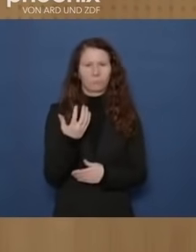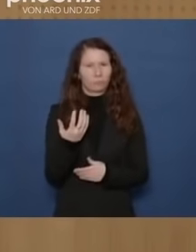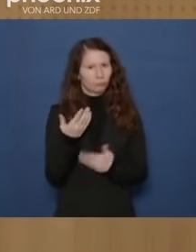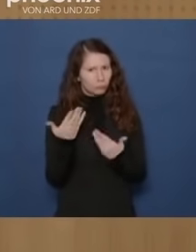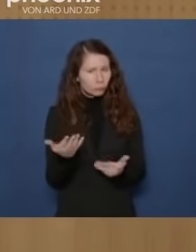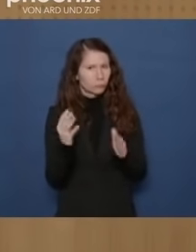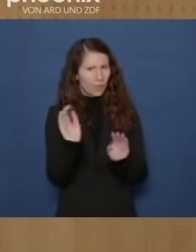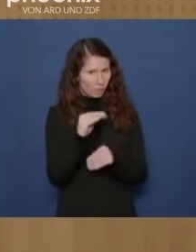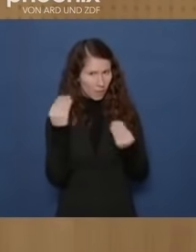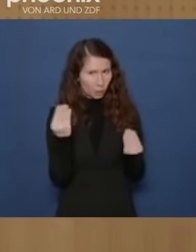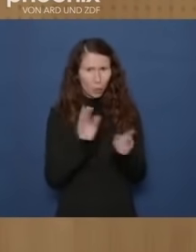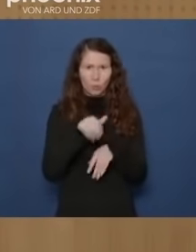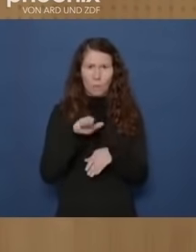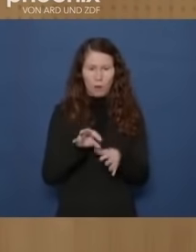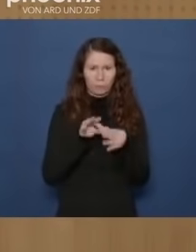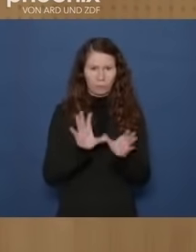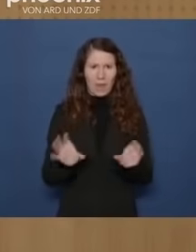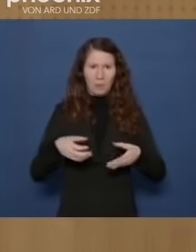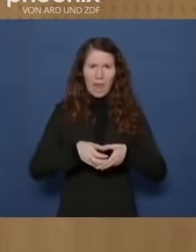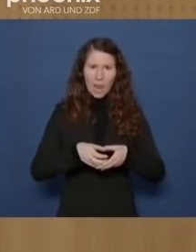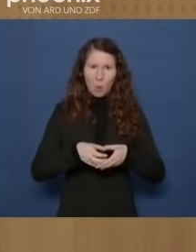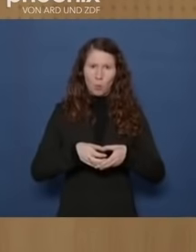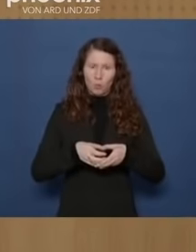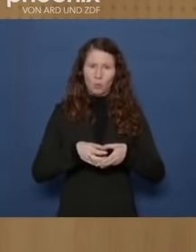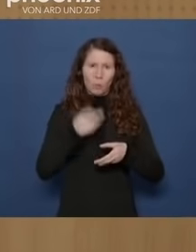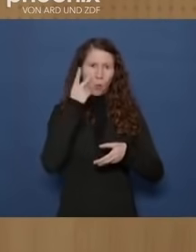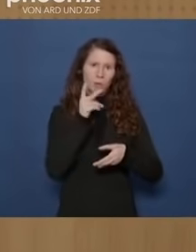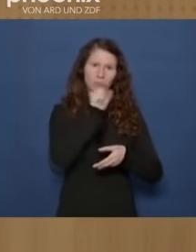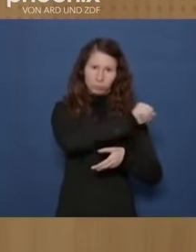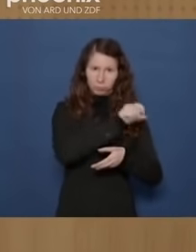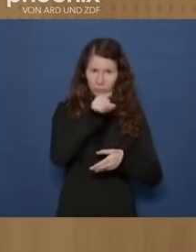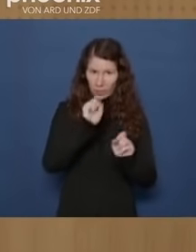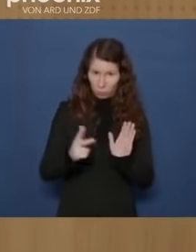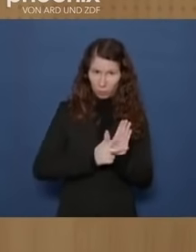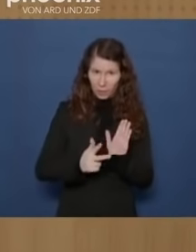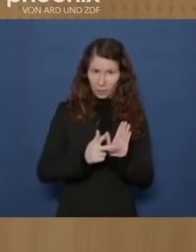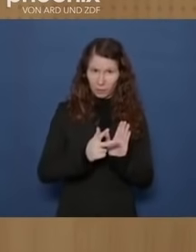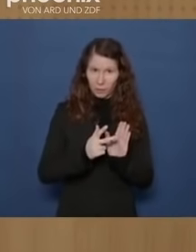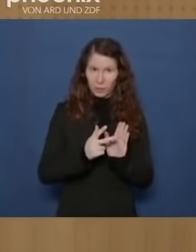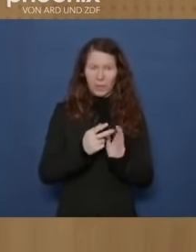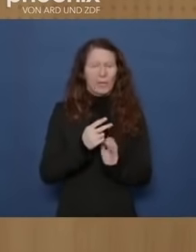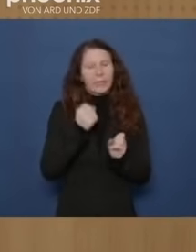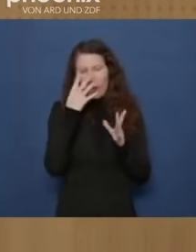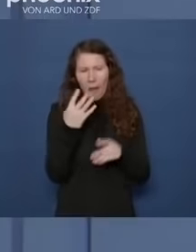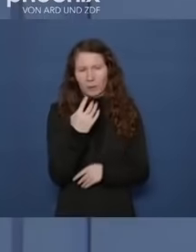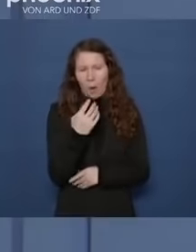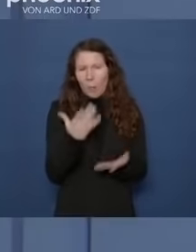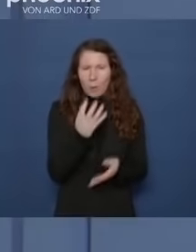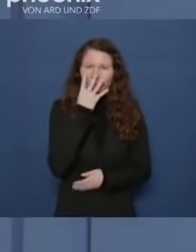Information bezüglich der Abteilung und dem Verbleib in Bonn bestätigen, dass Sie das mit der Unzufriedenheit nicht kommentieren, ist klar.